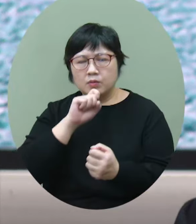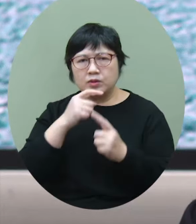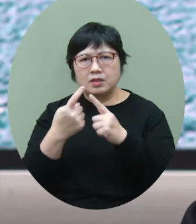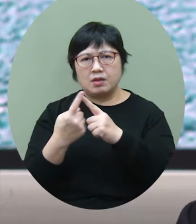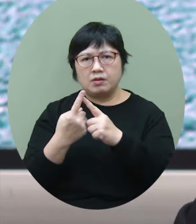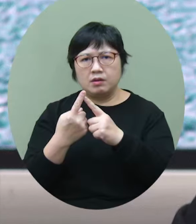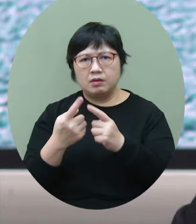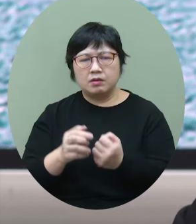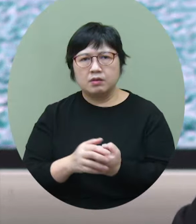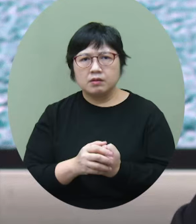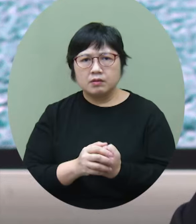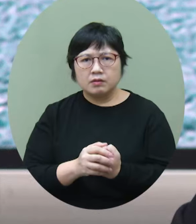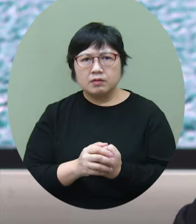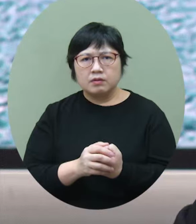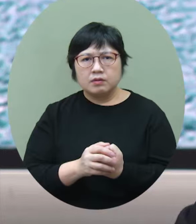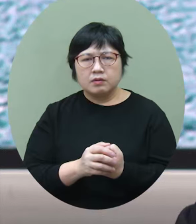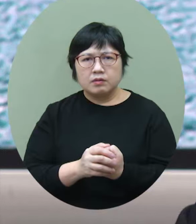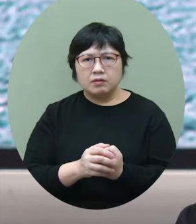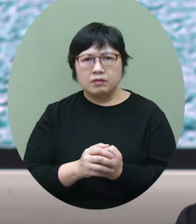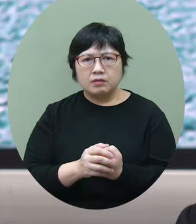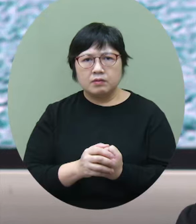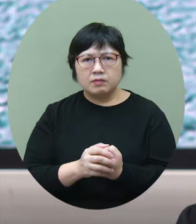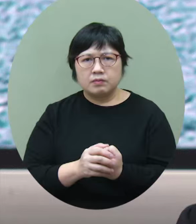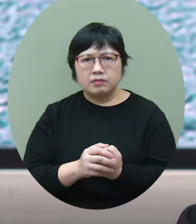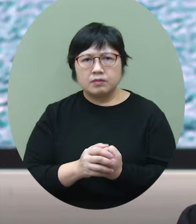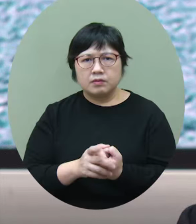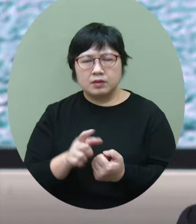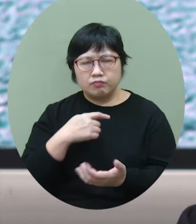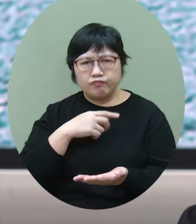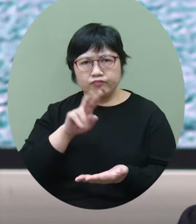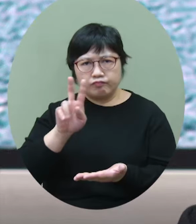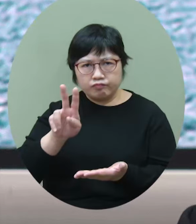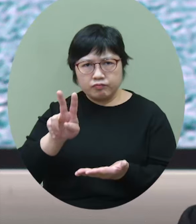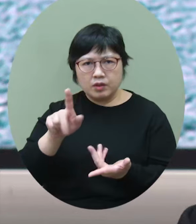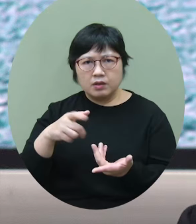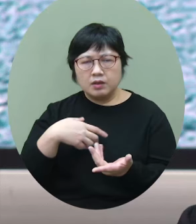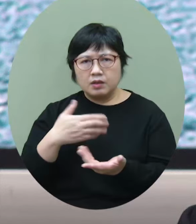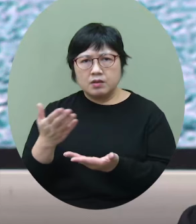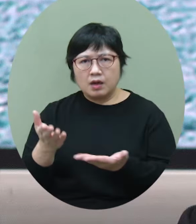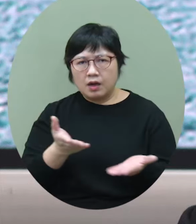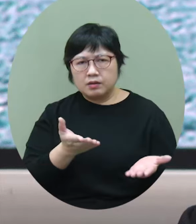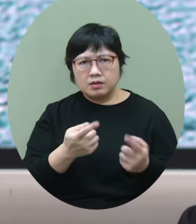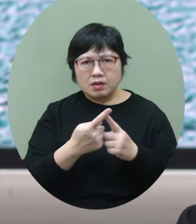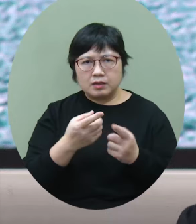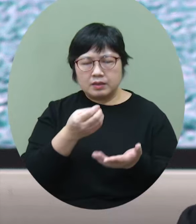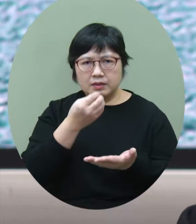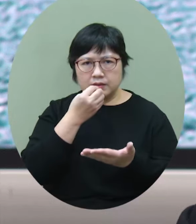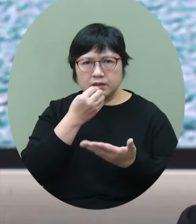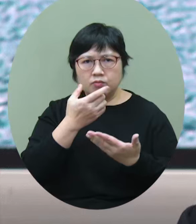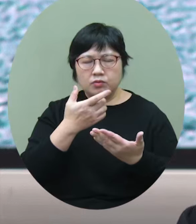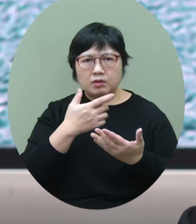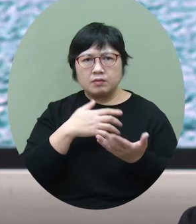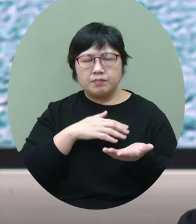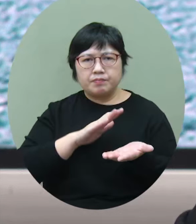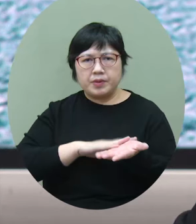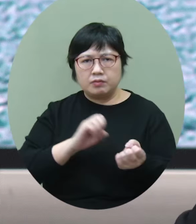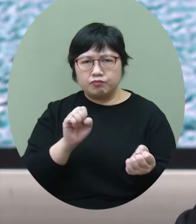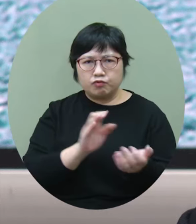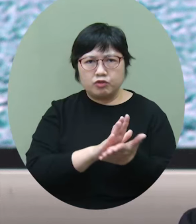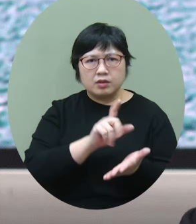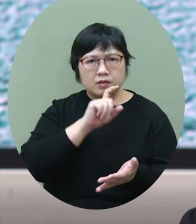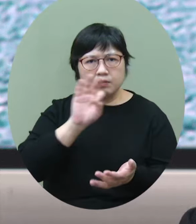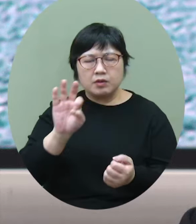你就即係要睇睇究竟佢哋有冇食客係即係傳播到啦，因為佢可能係